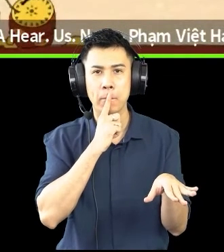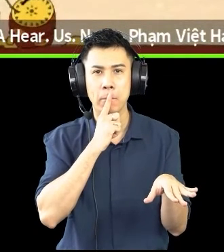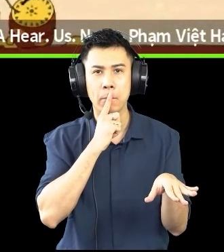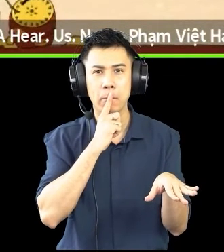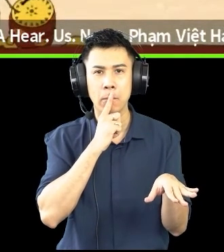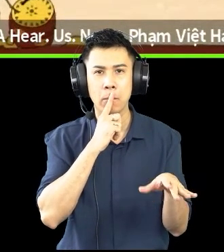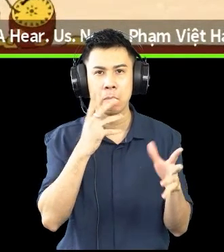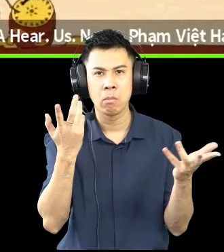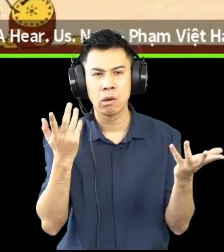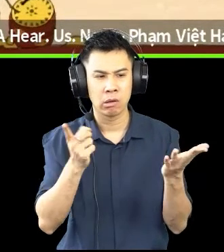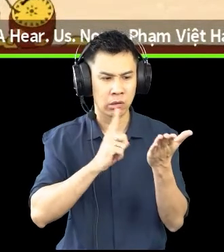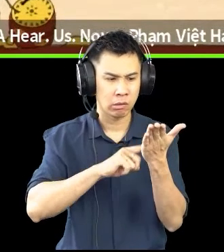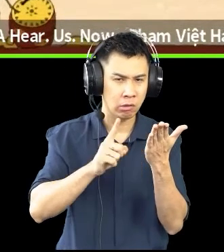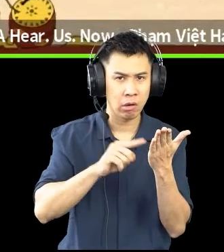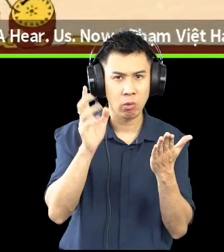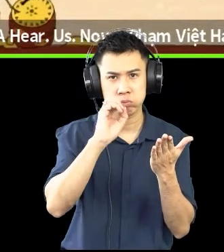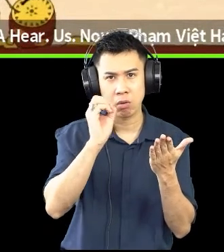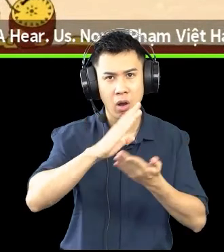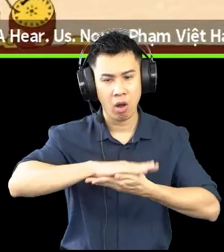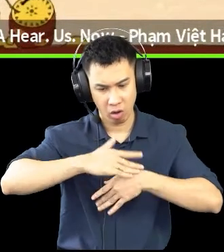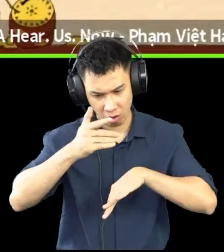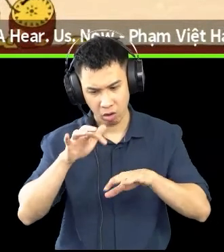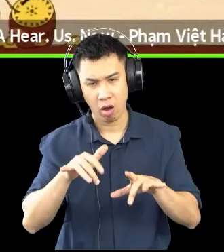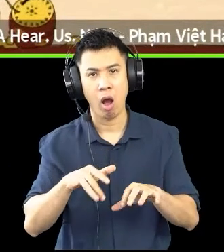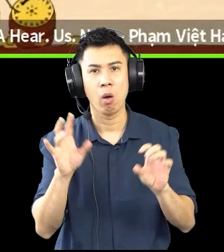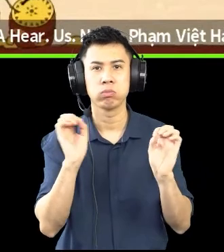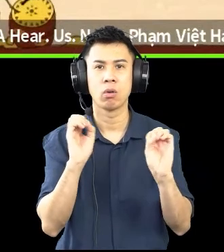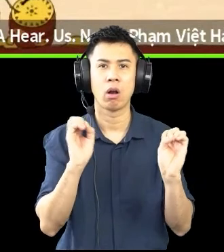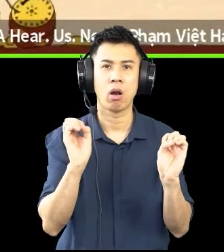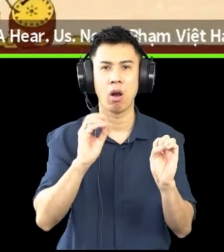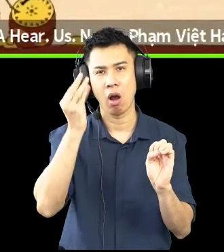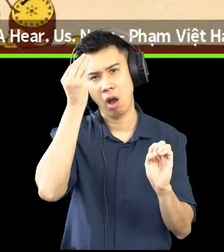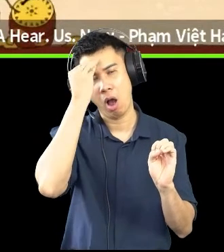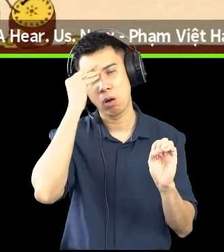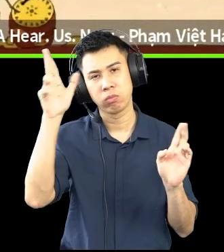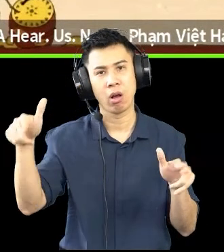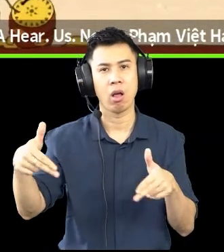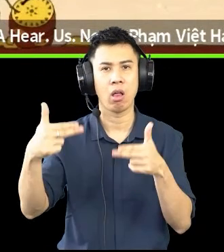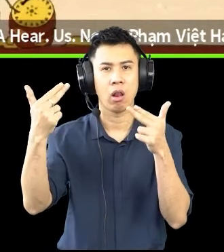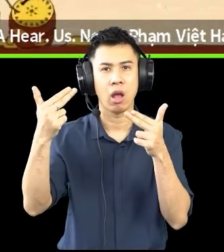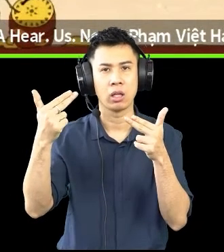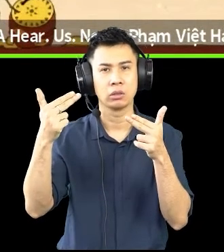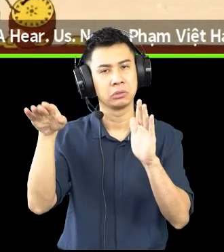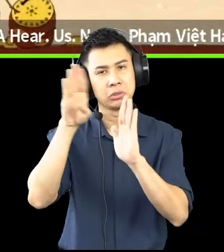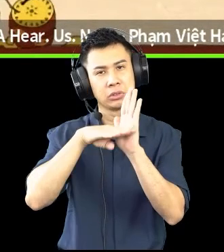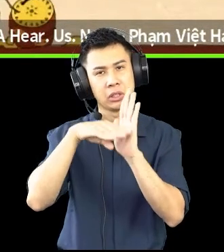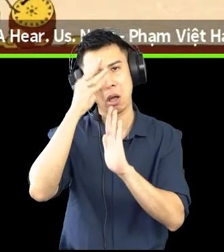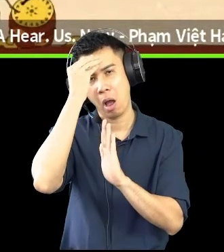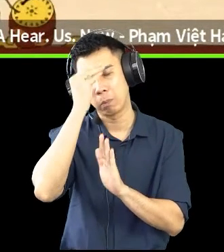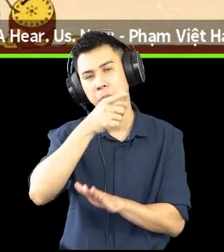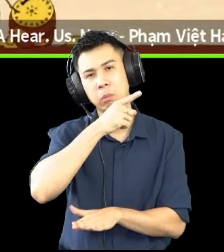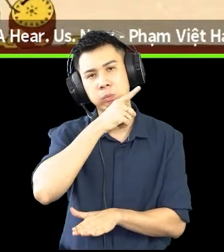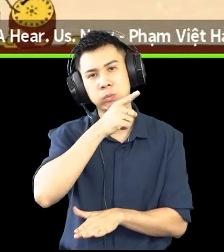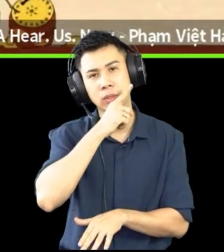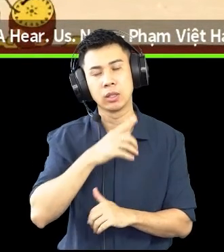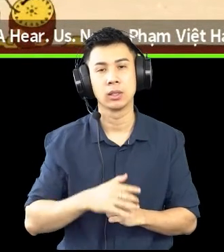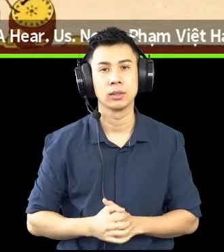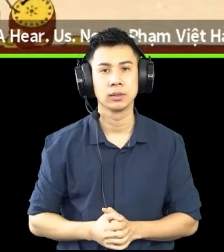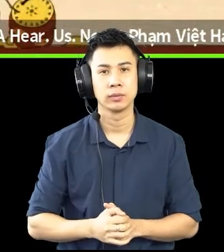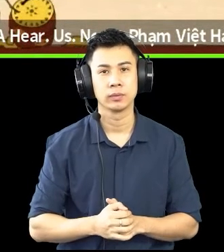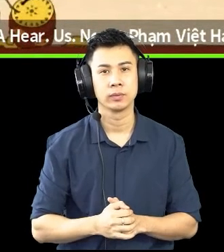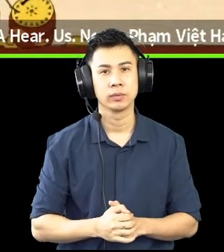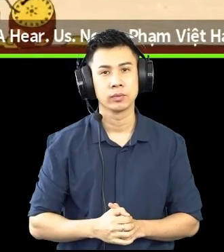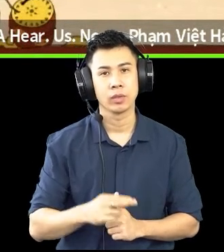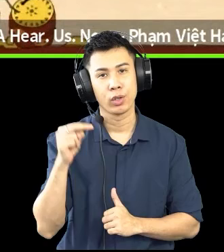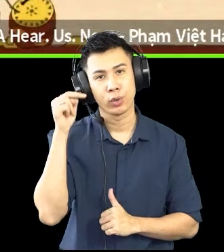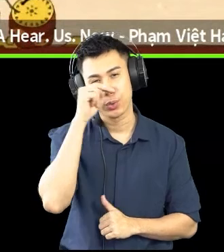có đủ hoàn cảnh để có cái cơ sở vật chất để có thể vào được những cái chương trình học online trực tiếp này. Còn nếu mà bọn em dạy